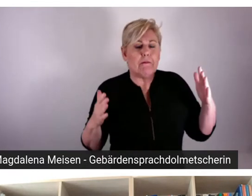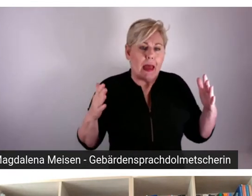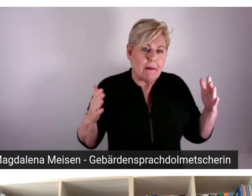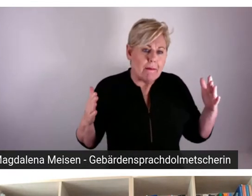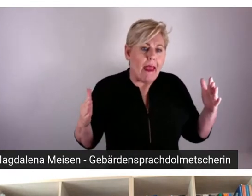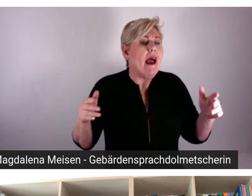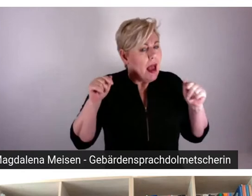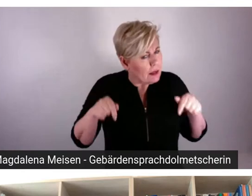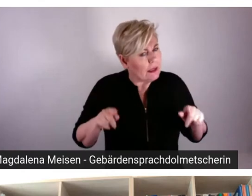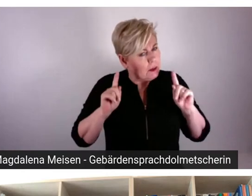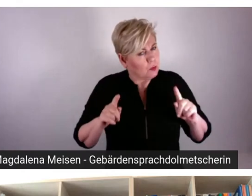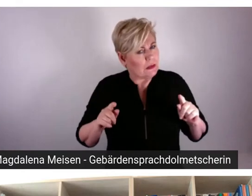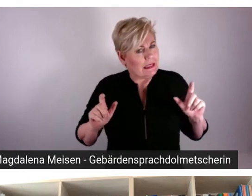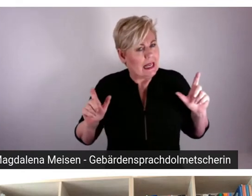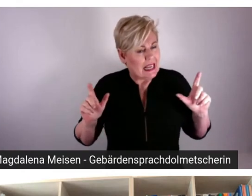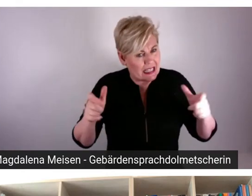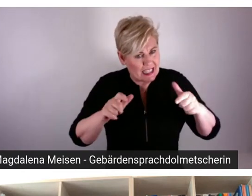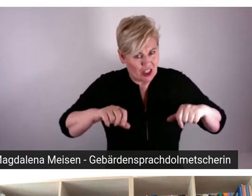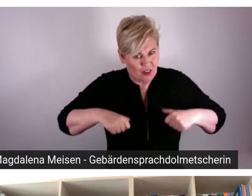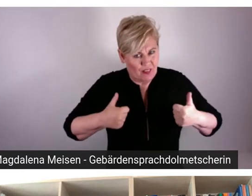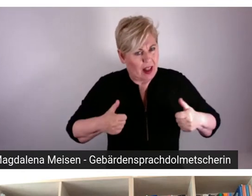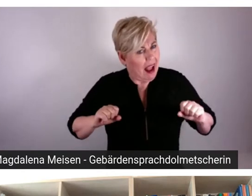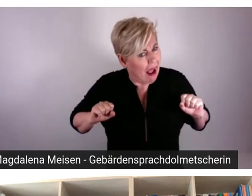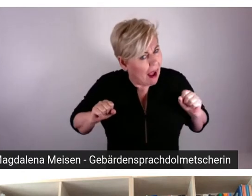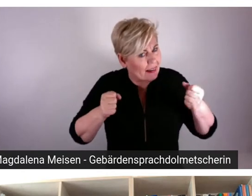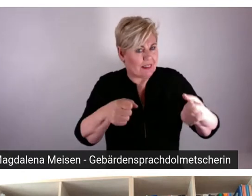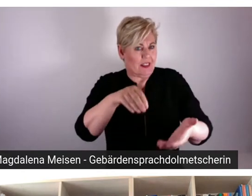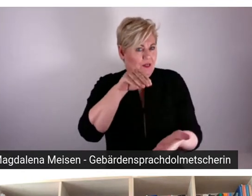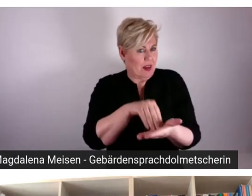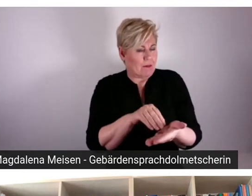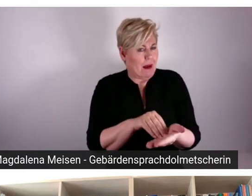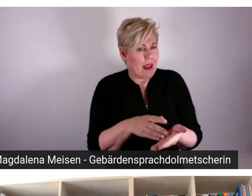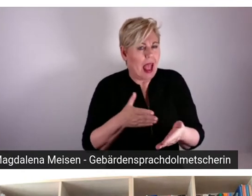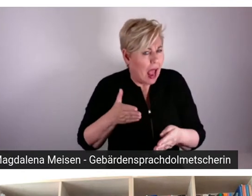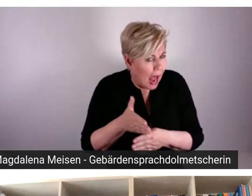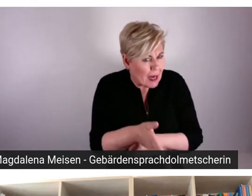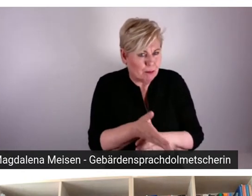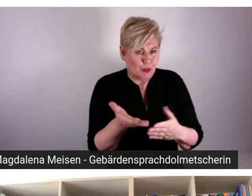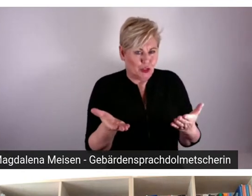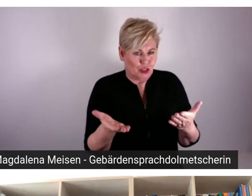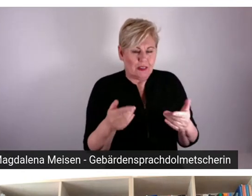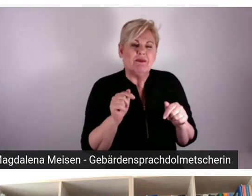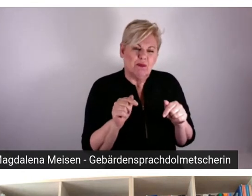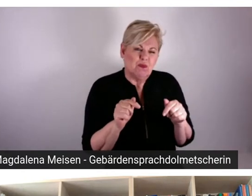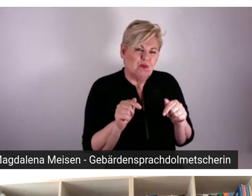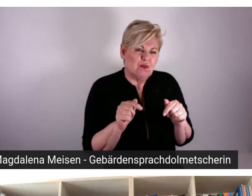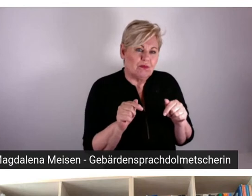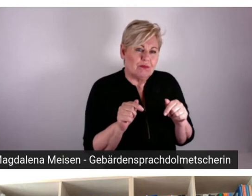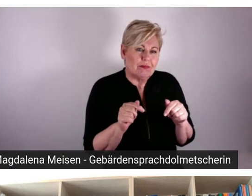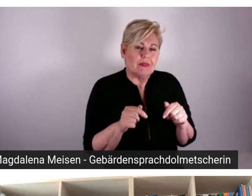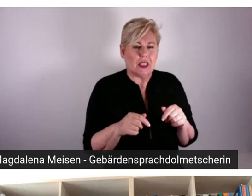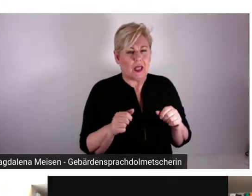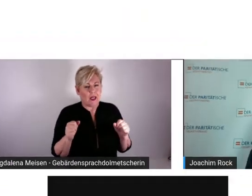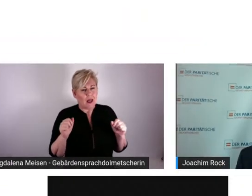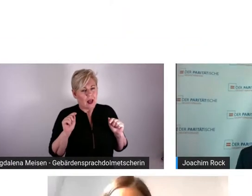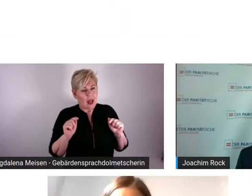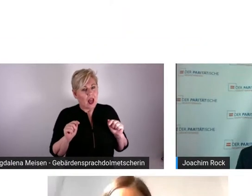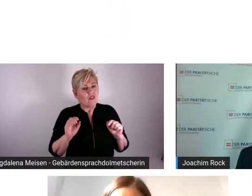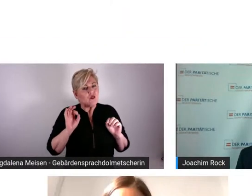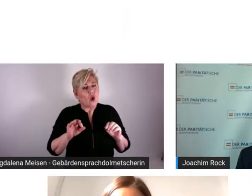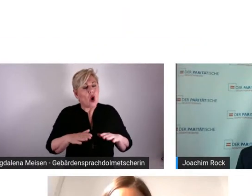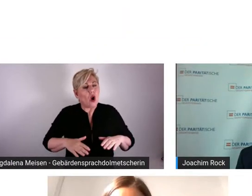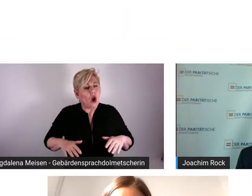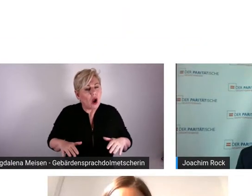aktiv am gesellschaftlichen Leben teilzuhaben und sich einzumischen, dass diese zunehmende Spreizung an die